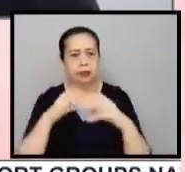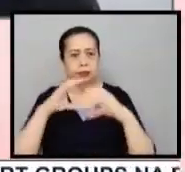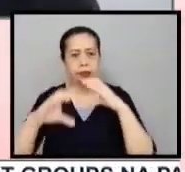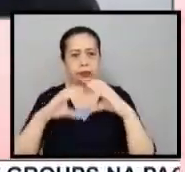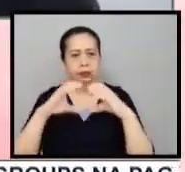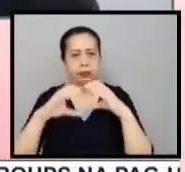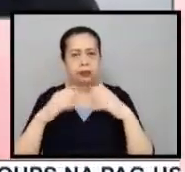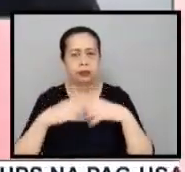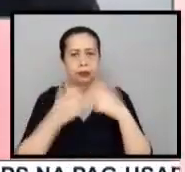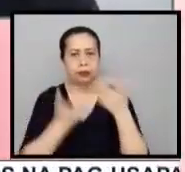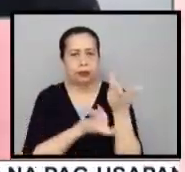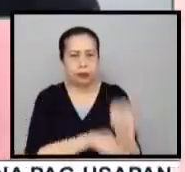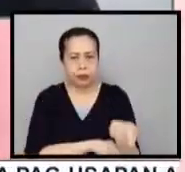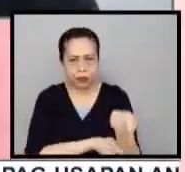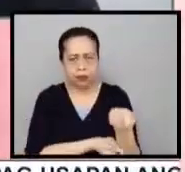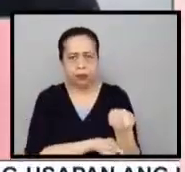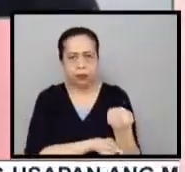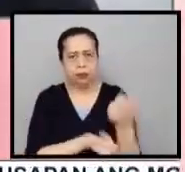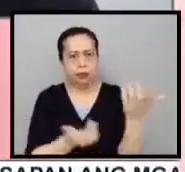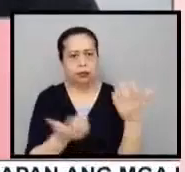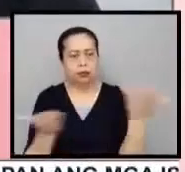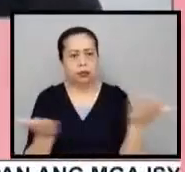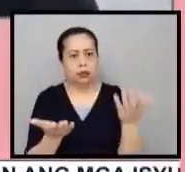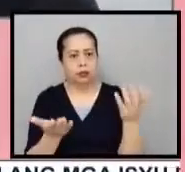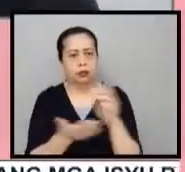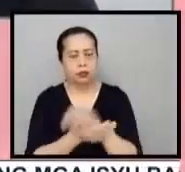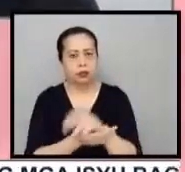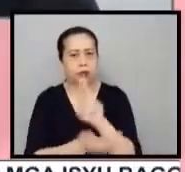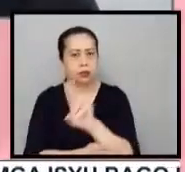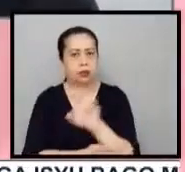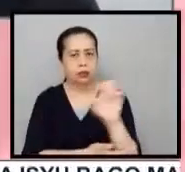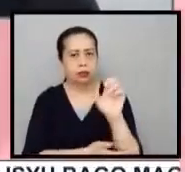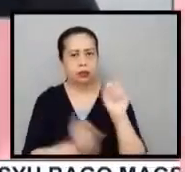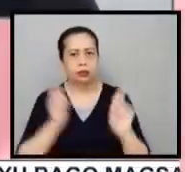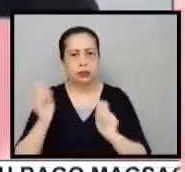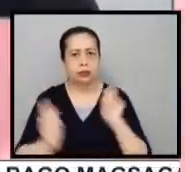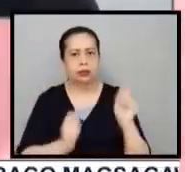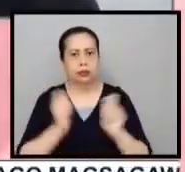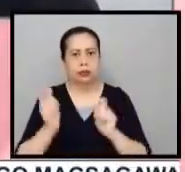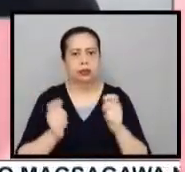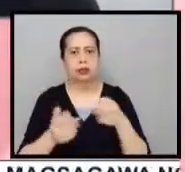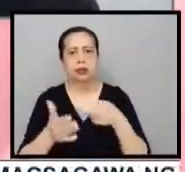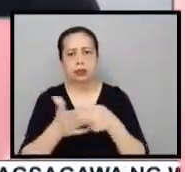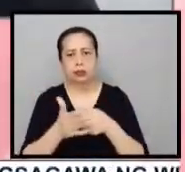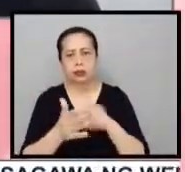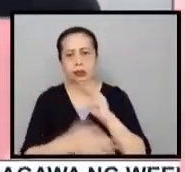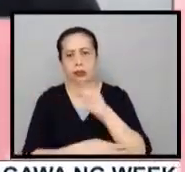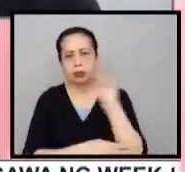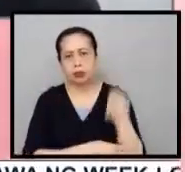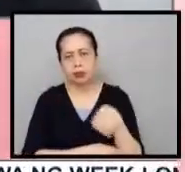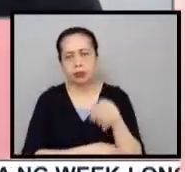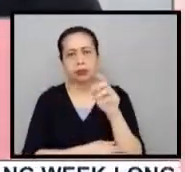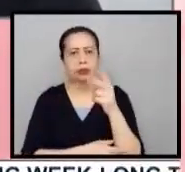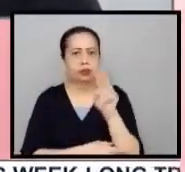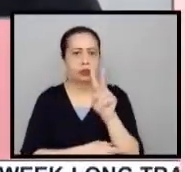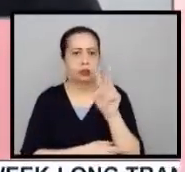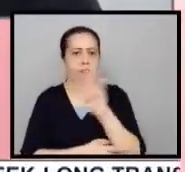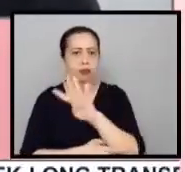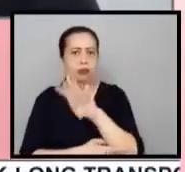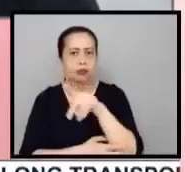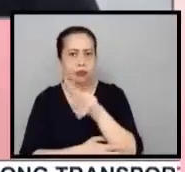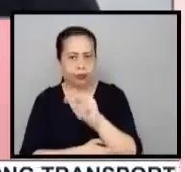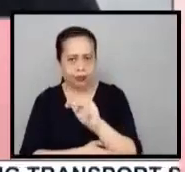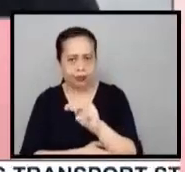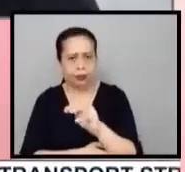Trust. Gaganapin po ito sa University of the East Theater sa Recto Avenue, Manila from 2 to 4 p.m. So,